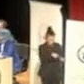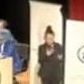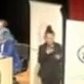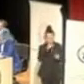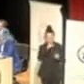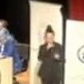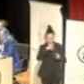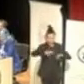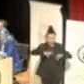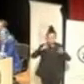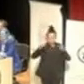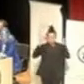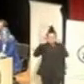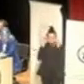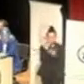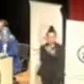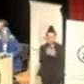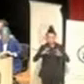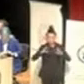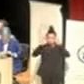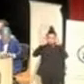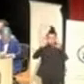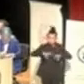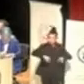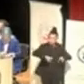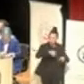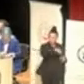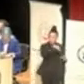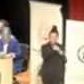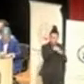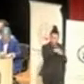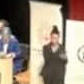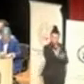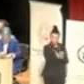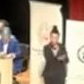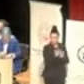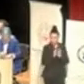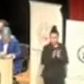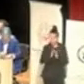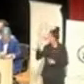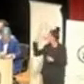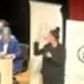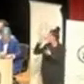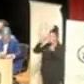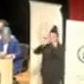etmiştir. Ses kayıt stüdyolarımız tamamen gördüğünüz gibi ekranda